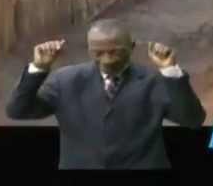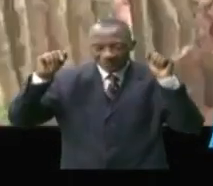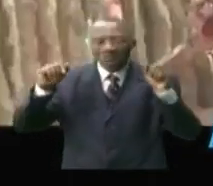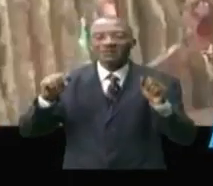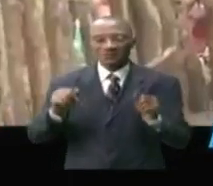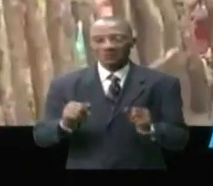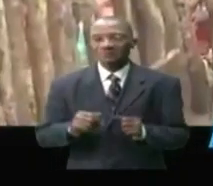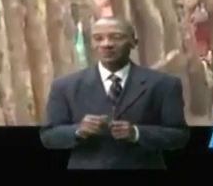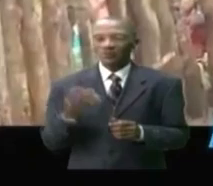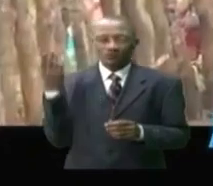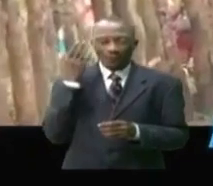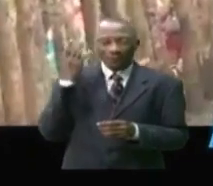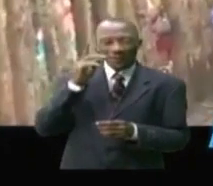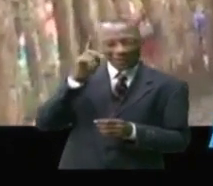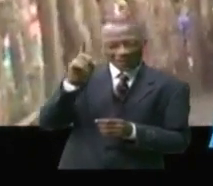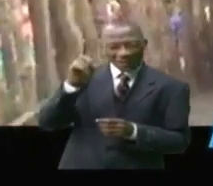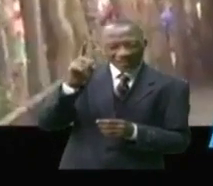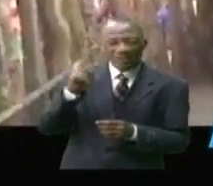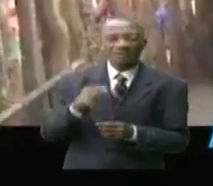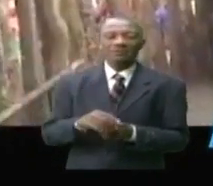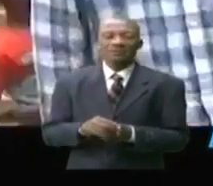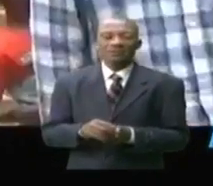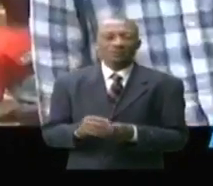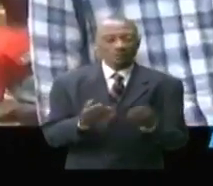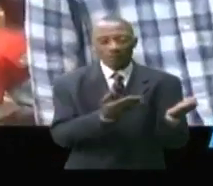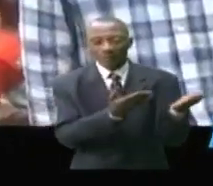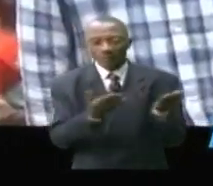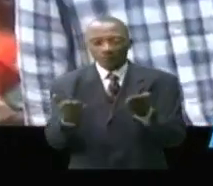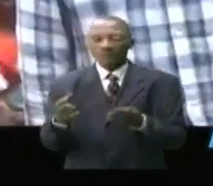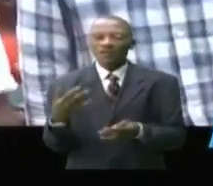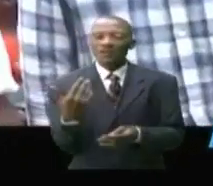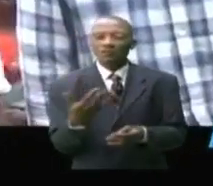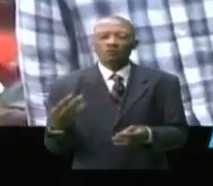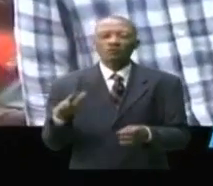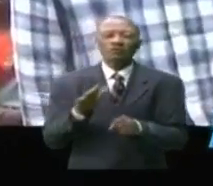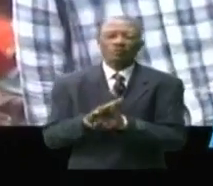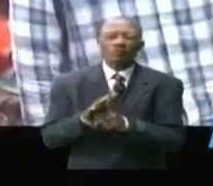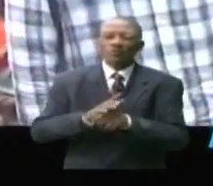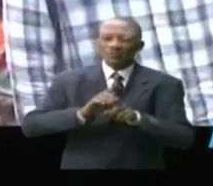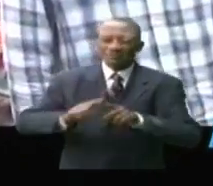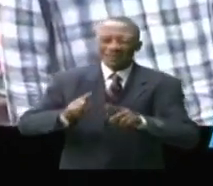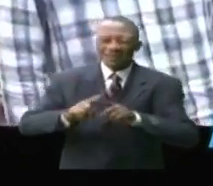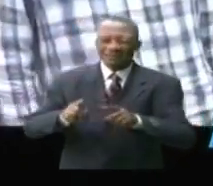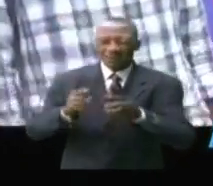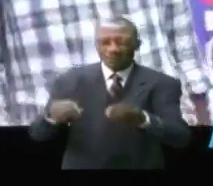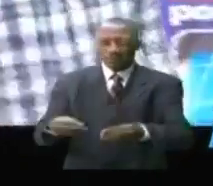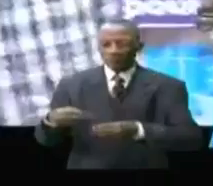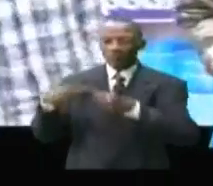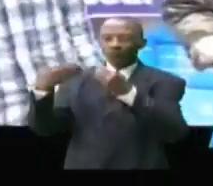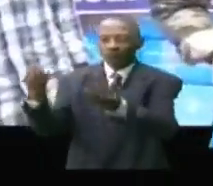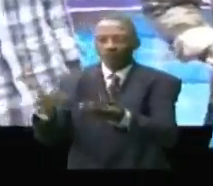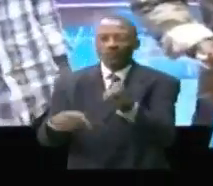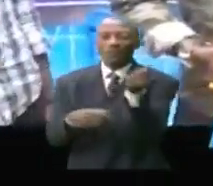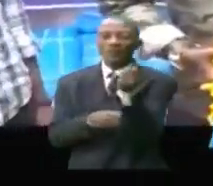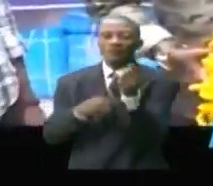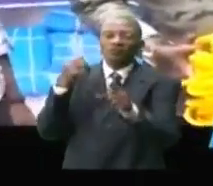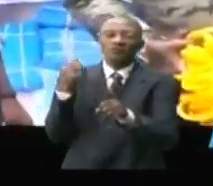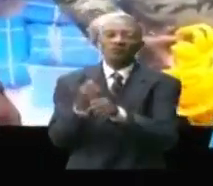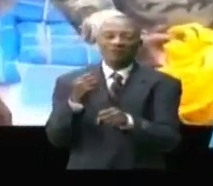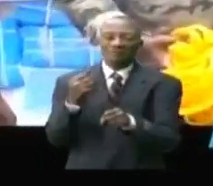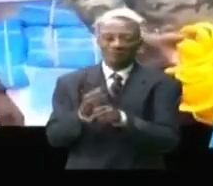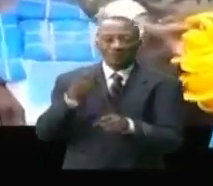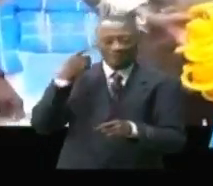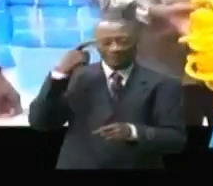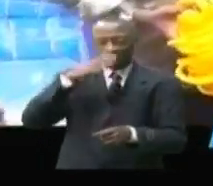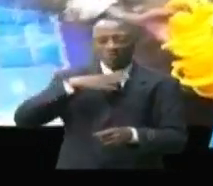entrepreneurs, indique le chef de la délégation. Eli Kayembe. Maître Eli Kayembe a jugé bon de vous faire